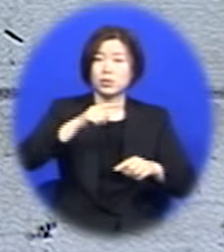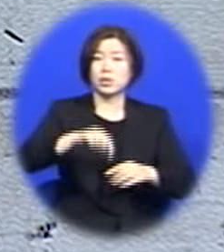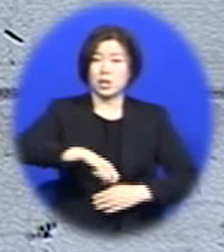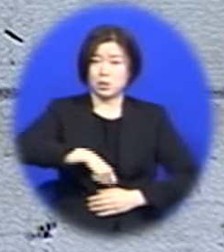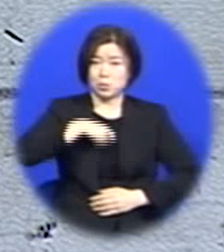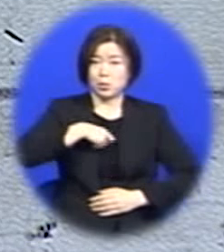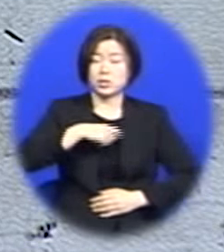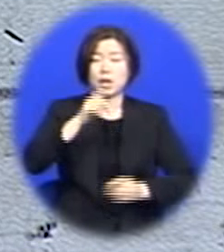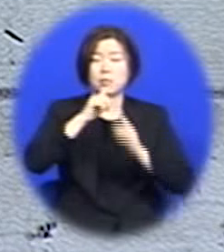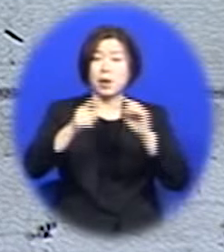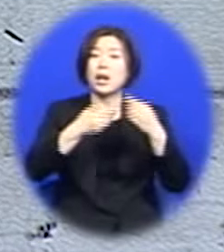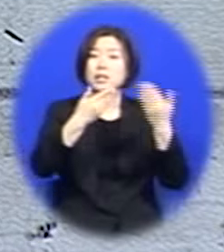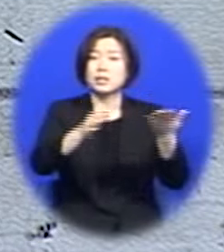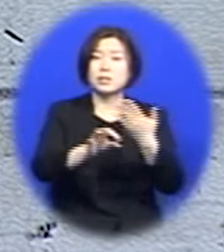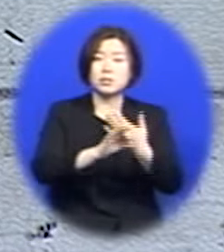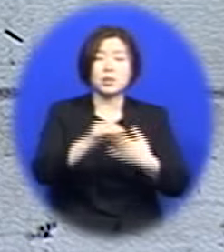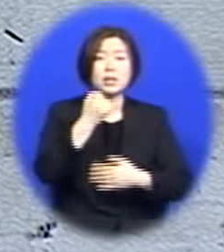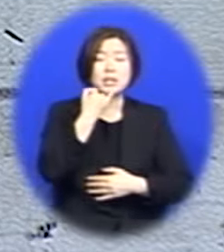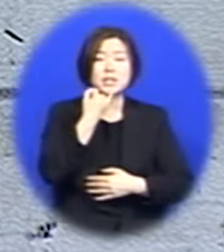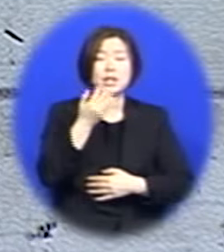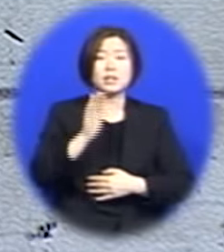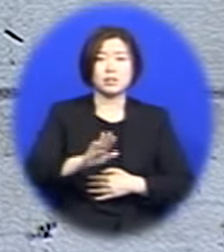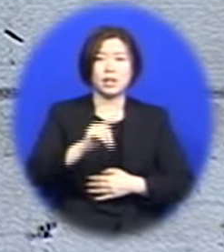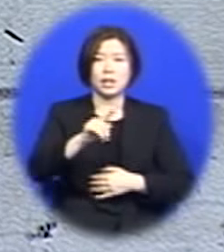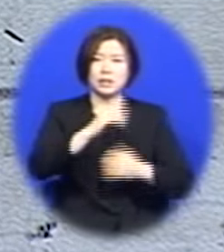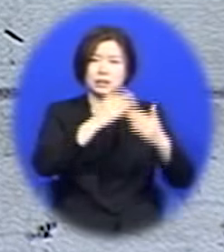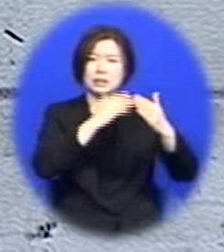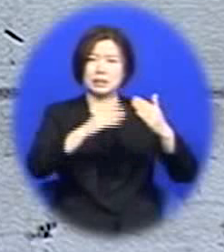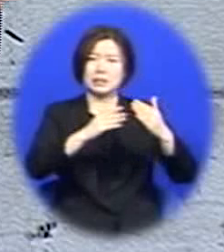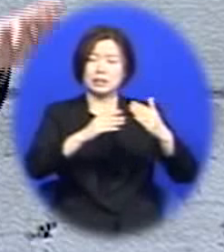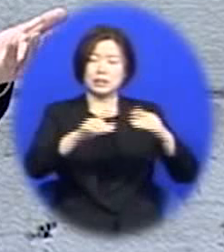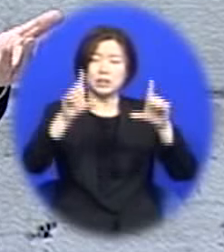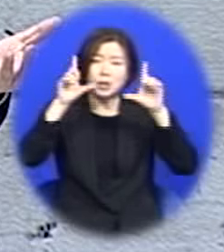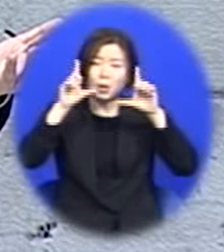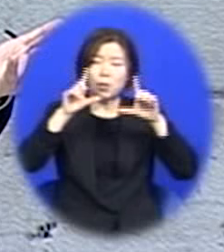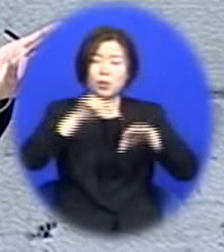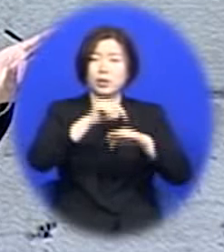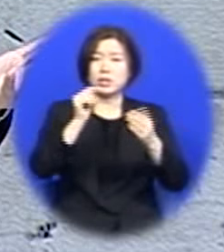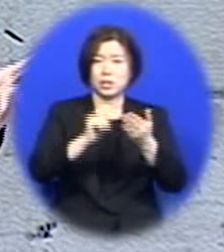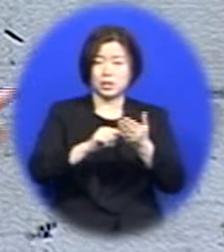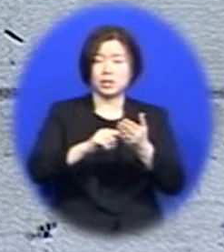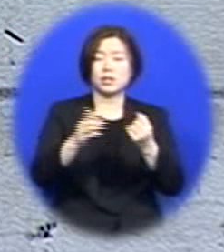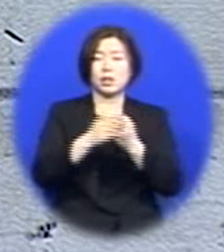되는데 그 공명심 때문에 이게 다입니다.